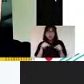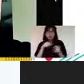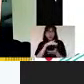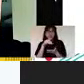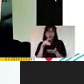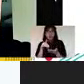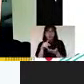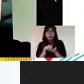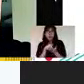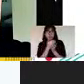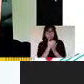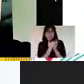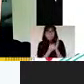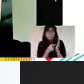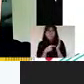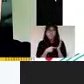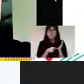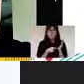membuat bahwa